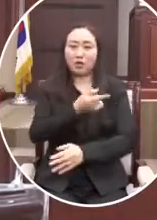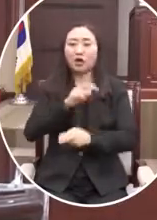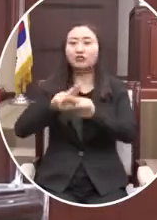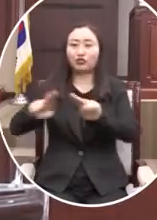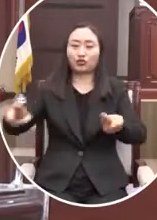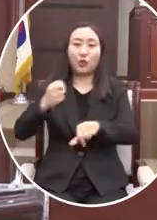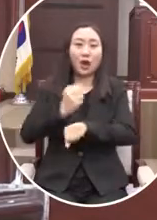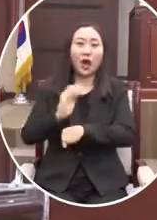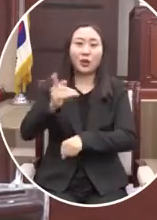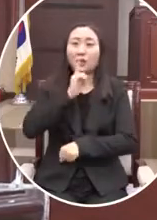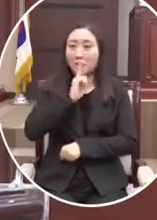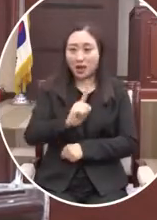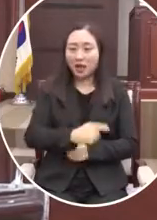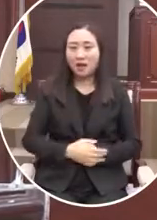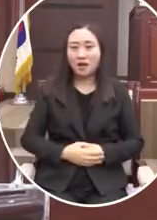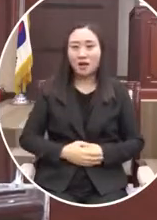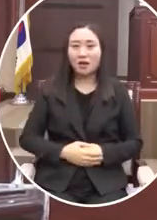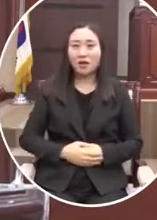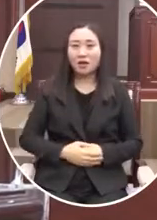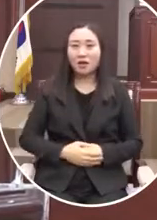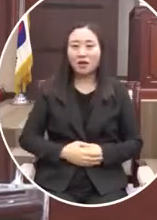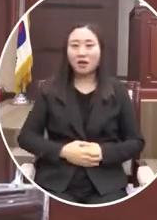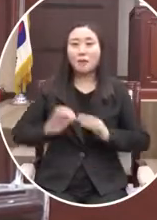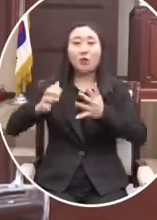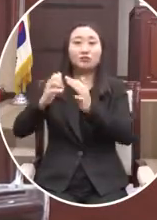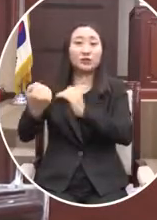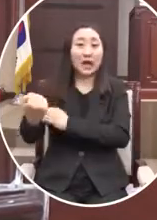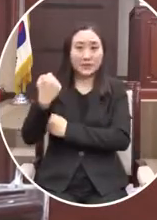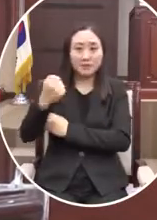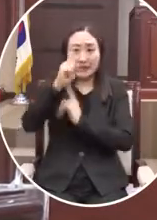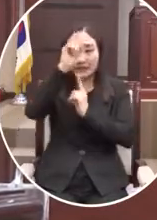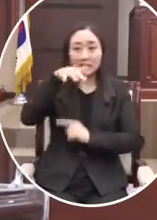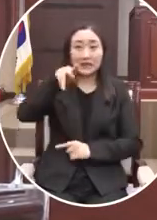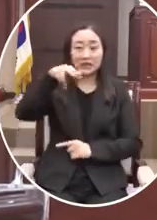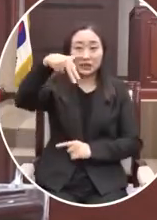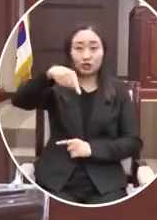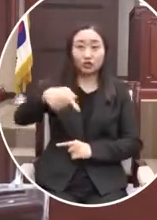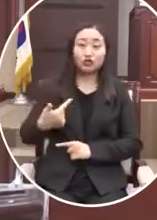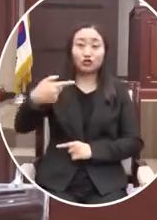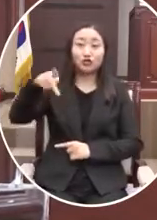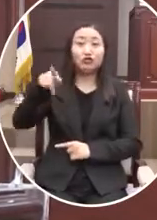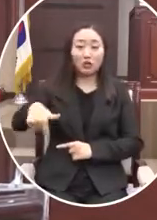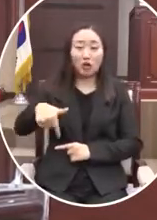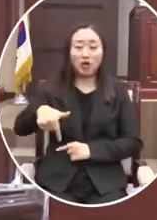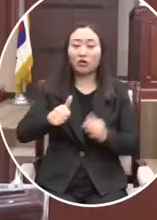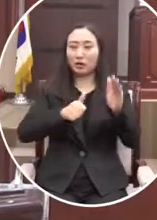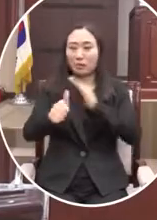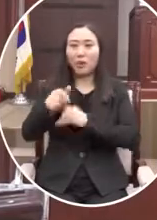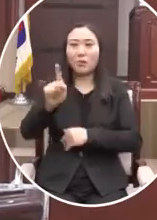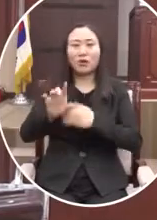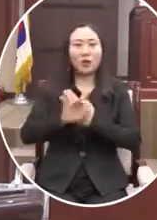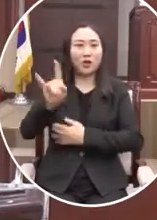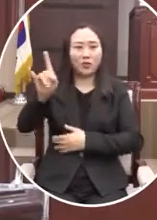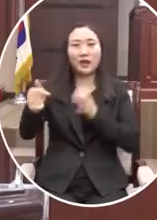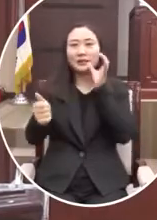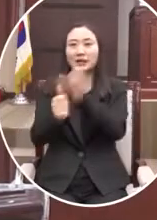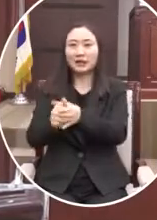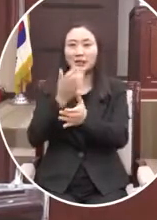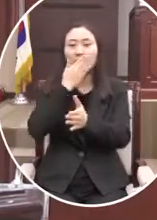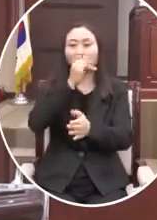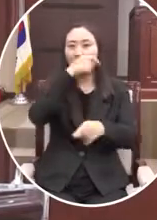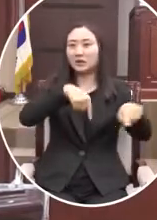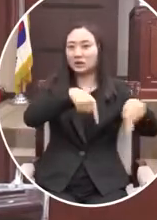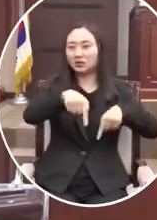것이 마땅하다고 합니다. 국민의힘 이준석 대표는 사고를 유발한 현대산업개발의 책임을 물을 수